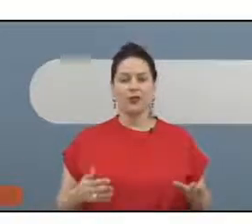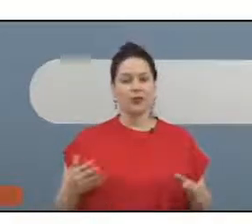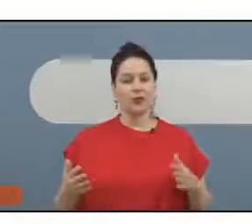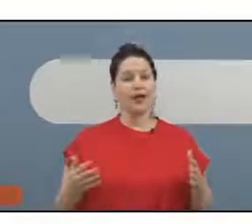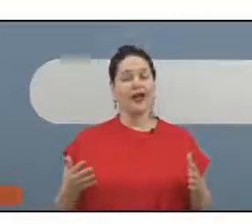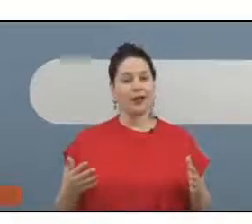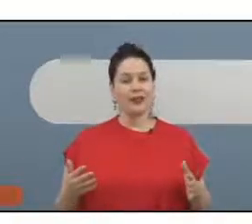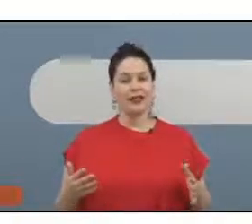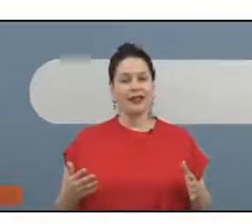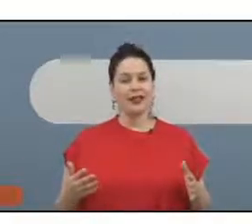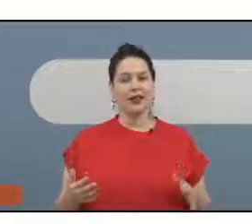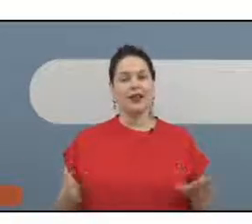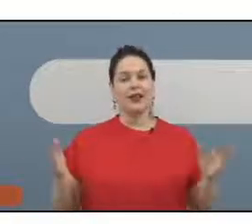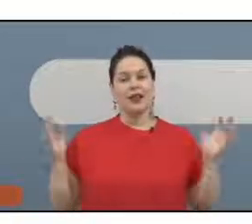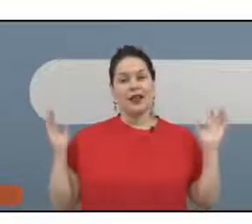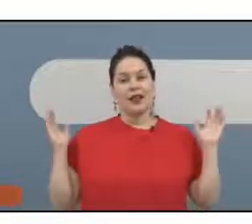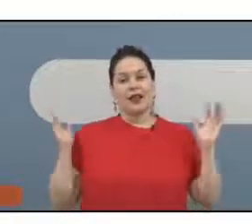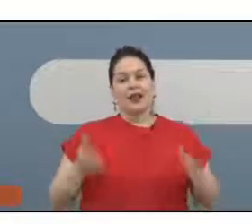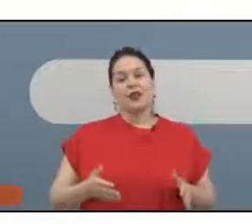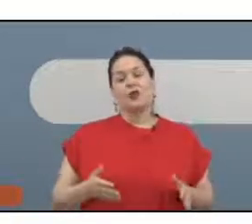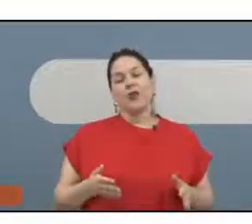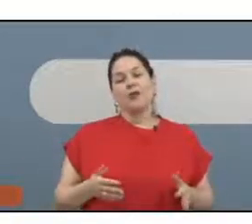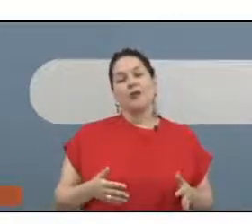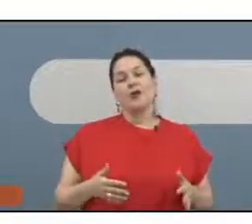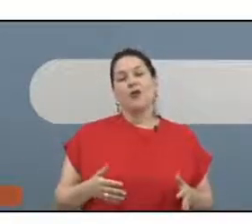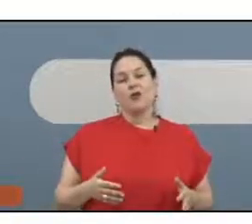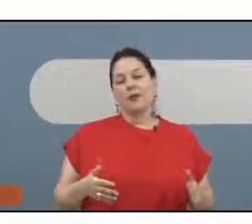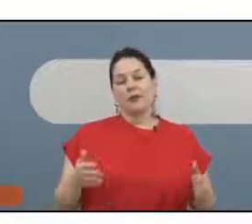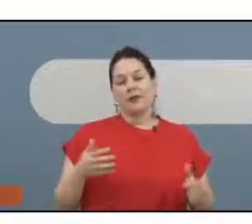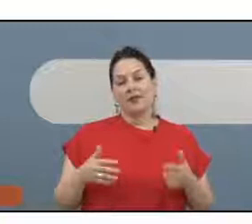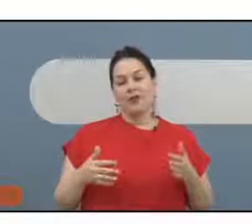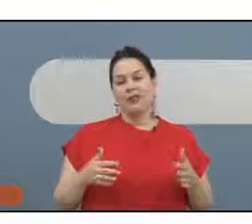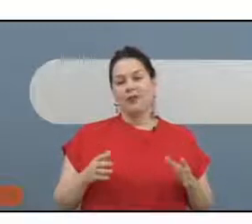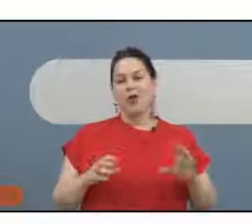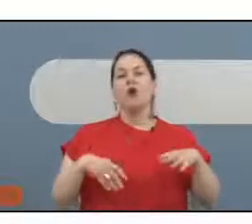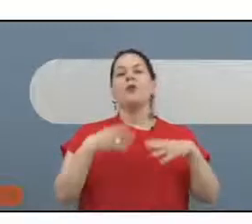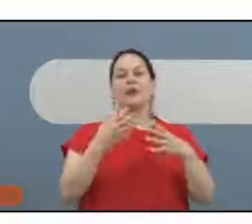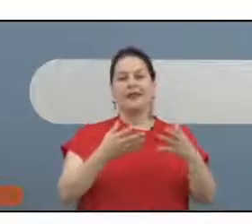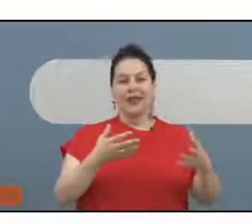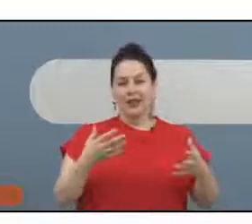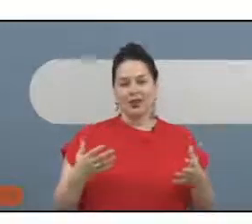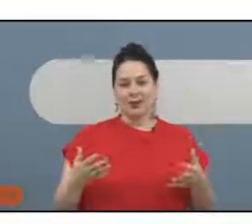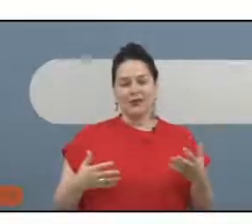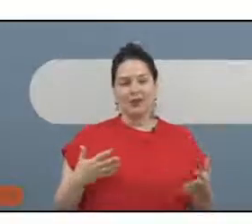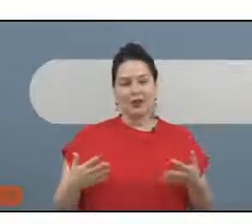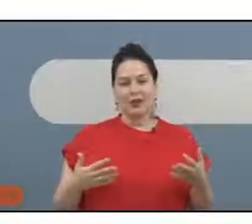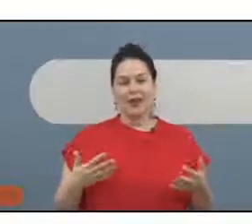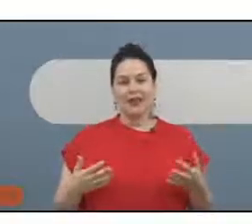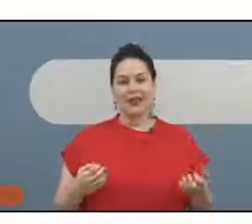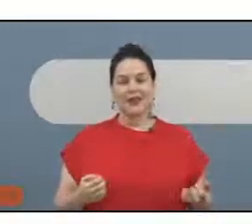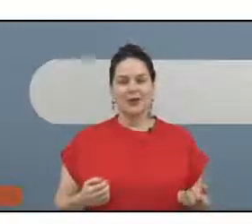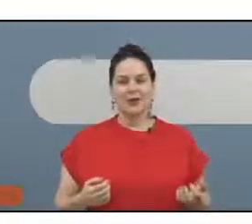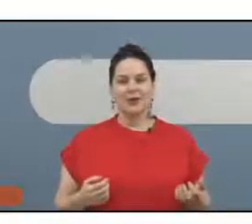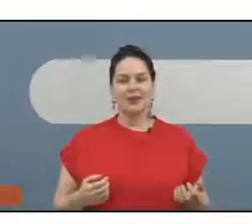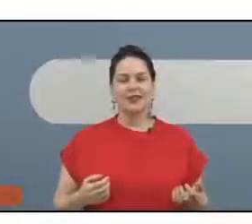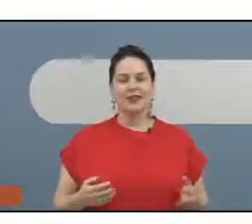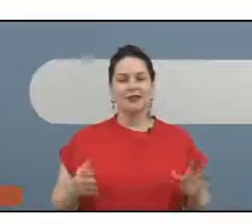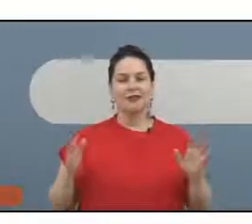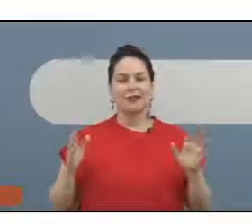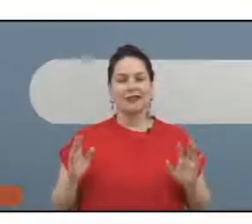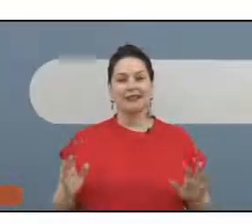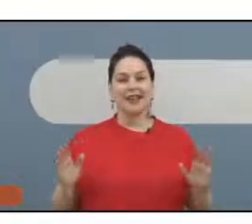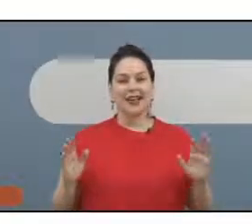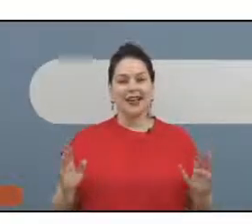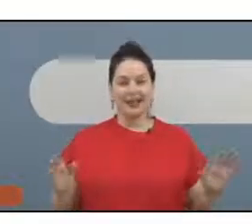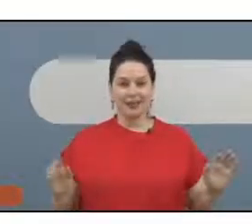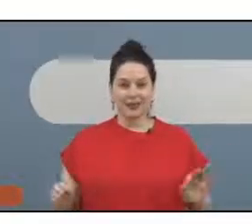שלו איקרוס, שהוא בערך בן 10, כלואים או במבוך עצמו או במגדל של המבוך, יש כמה גרסאות